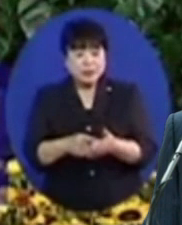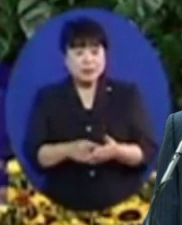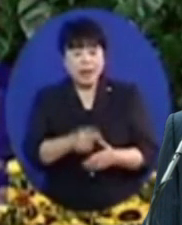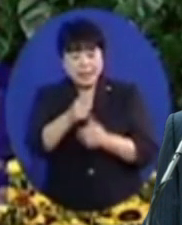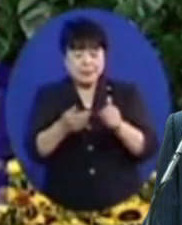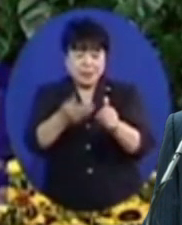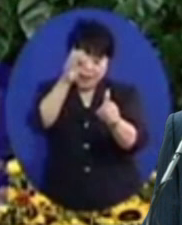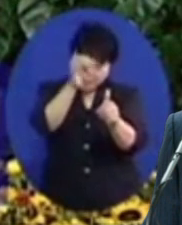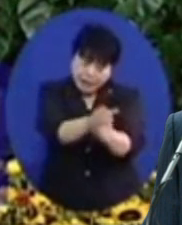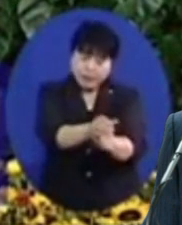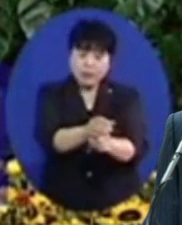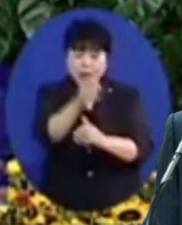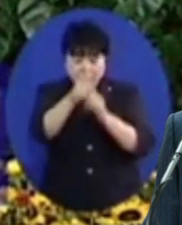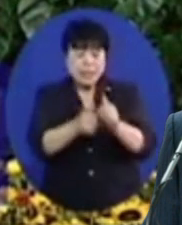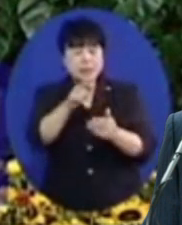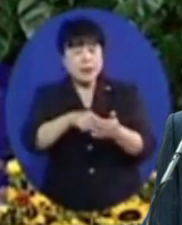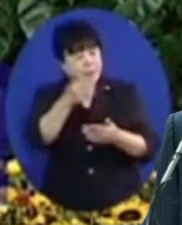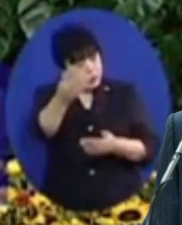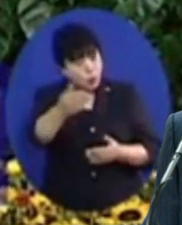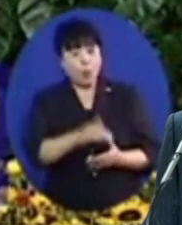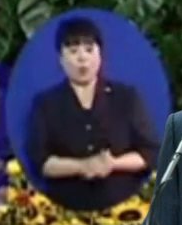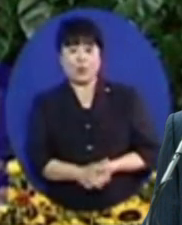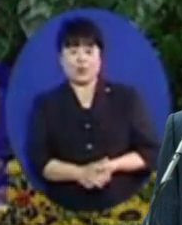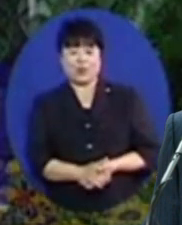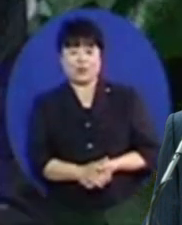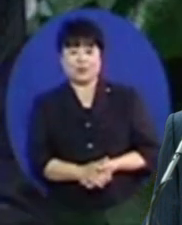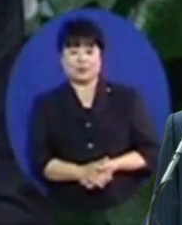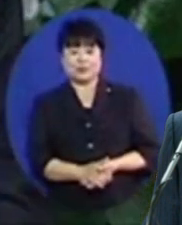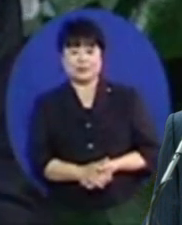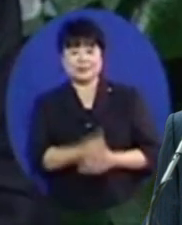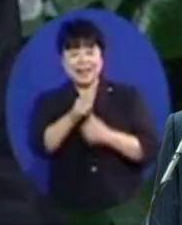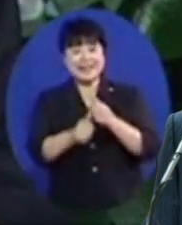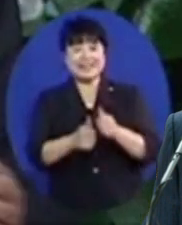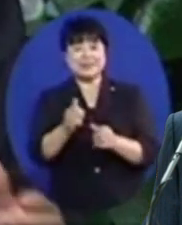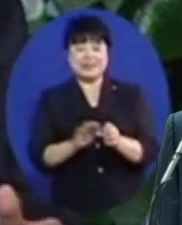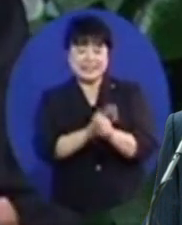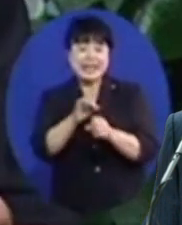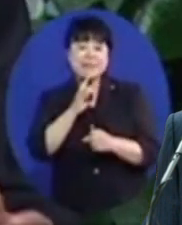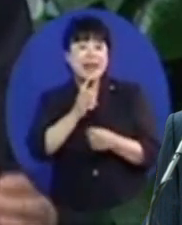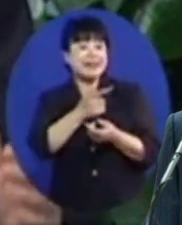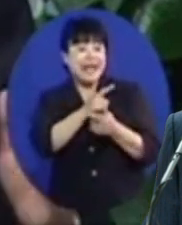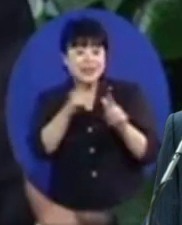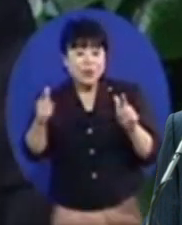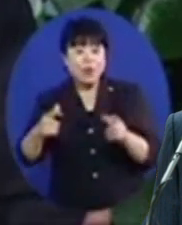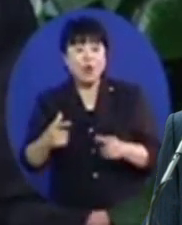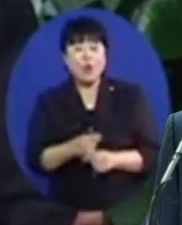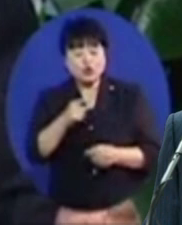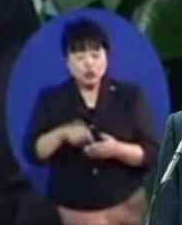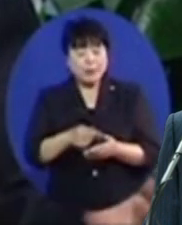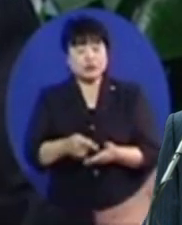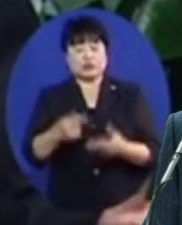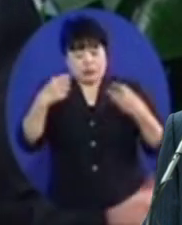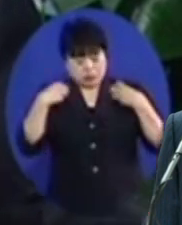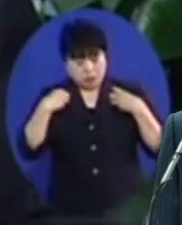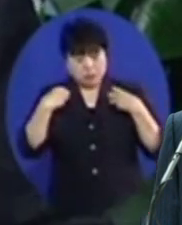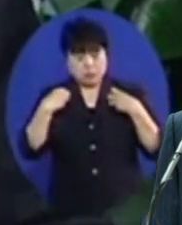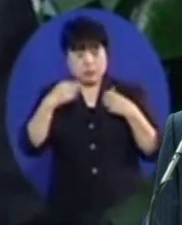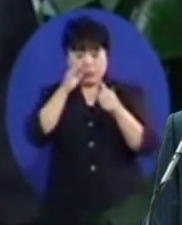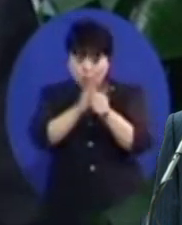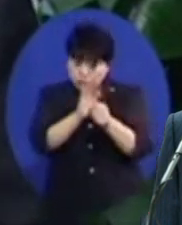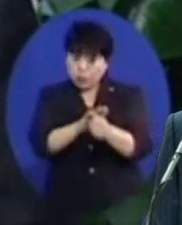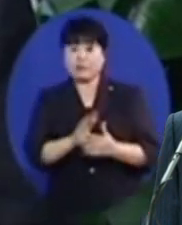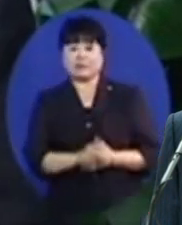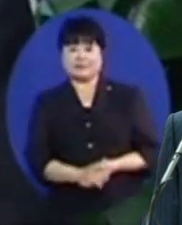있으니 내가 갚으리라고 주께서 말씀하십니다. 하나님은 사랑만 하는 것이 아니라 원수 갚는 것도 하나님이 하신다는